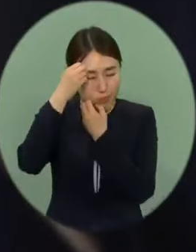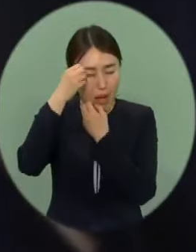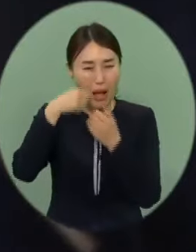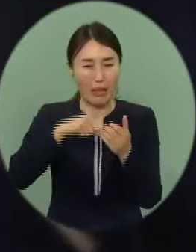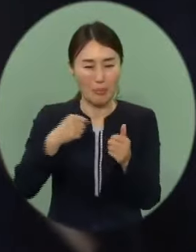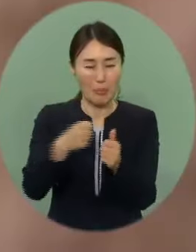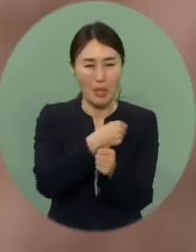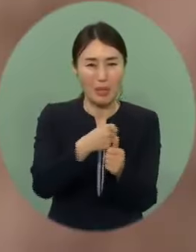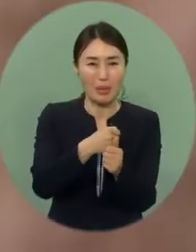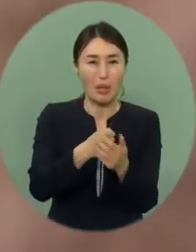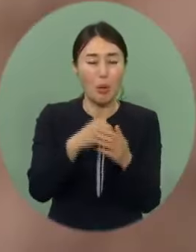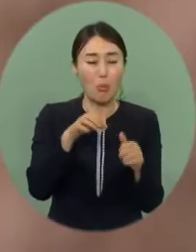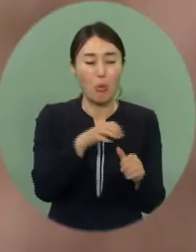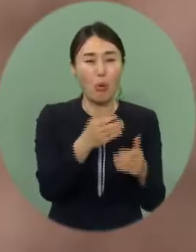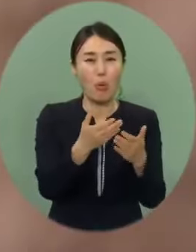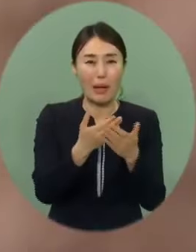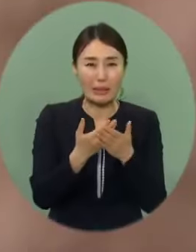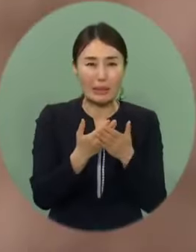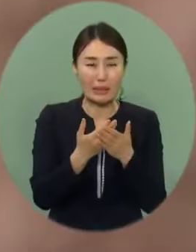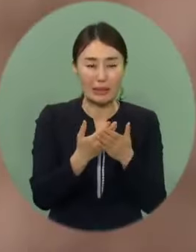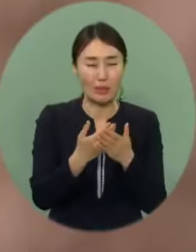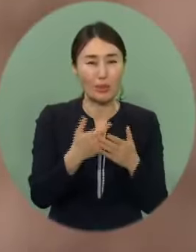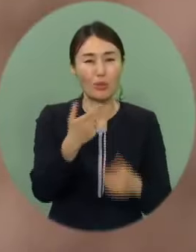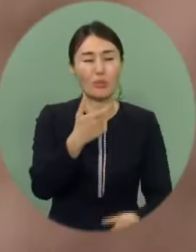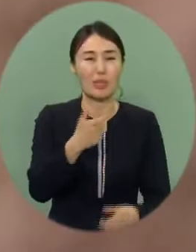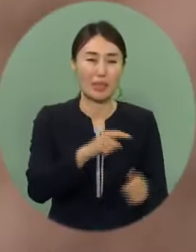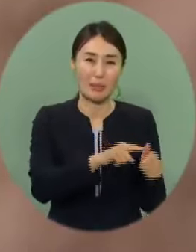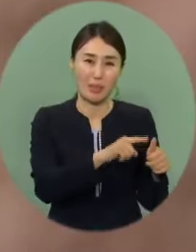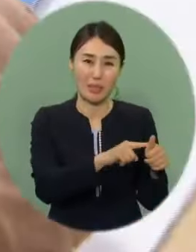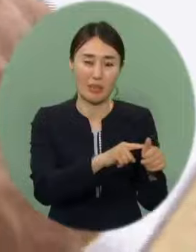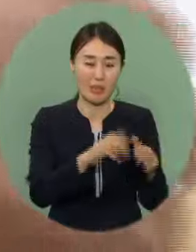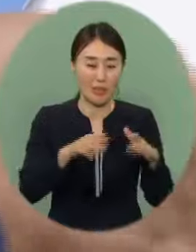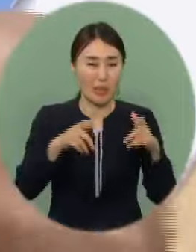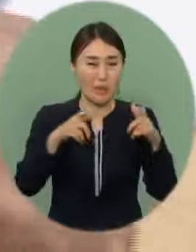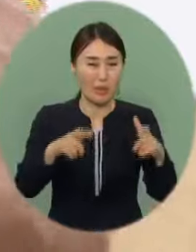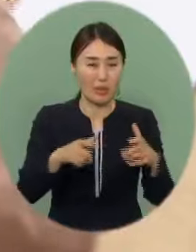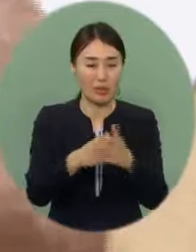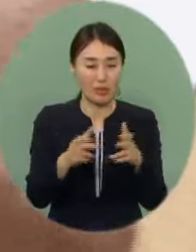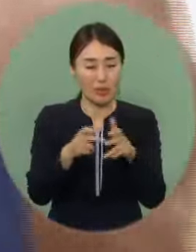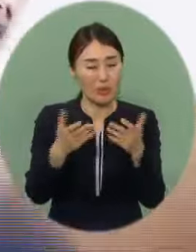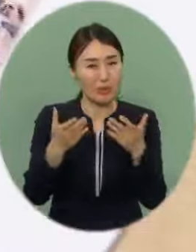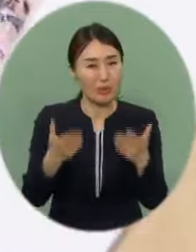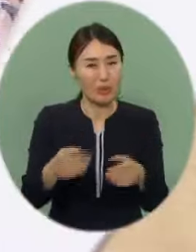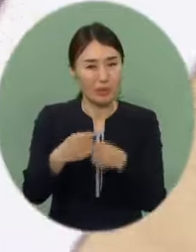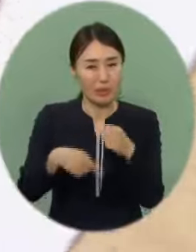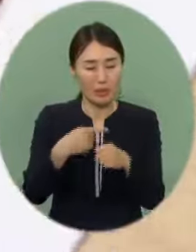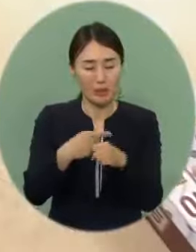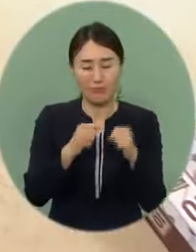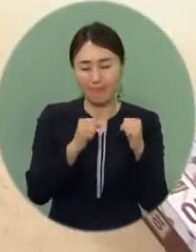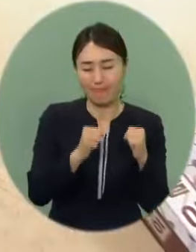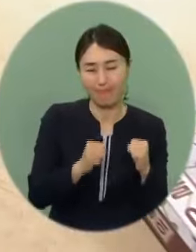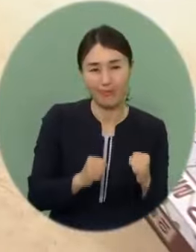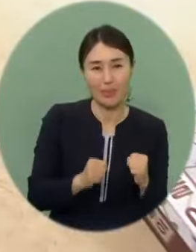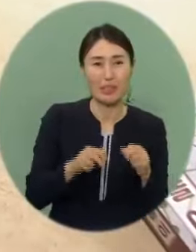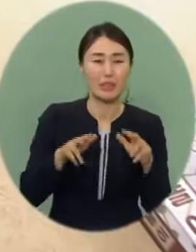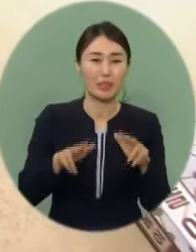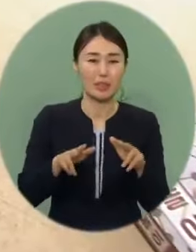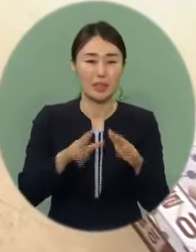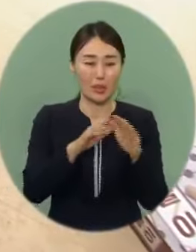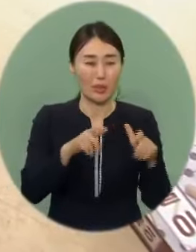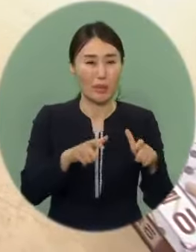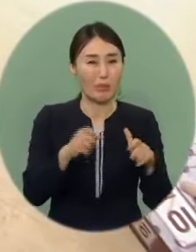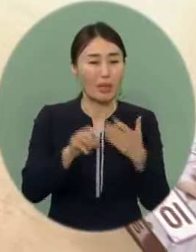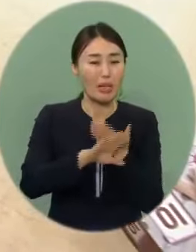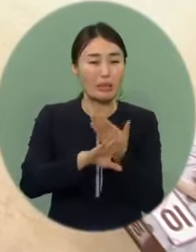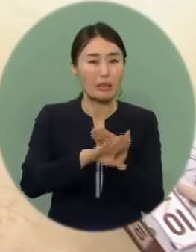보호조치된 60대 지적장애인 전남지역 장애인 쉼터에서 지가 지금은 전남